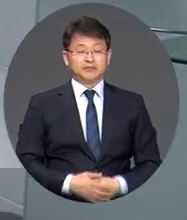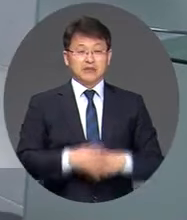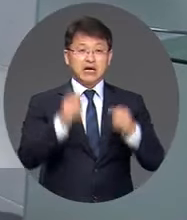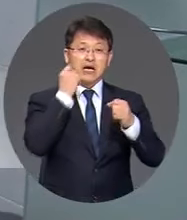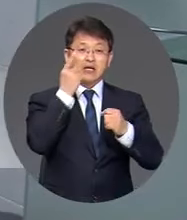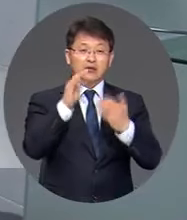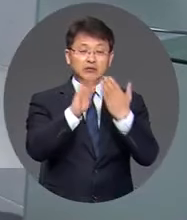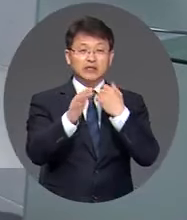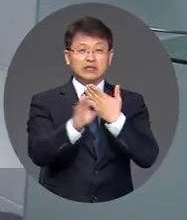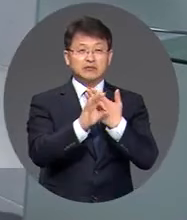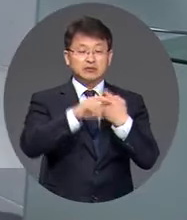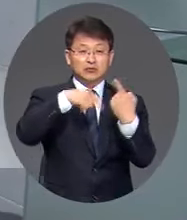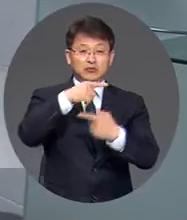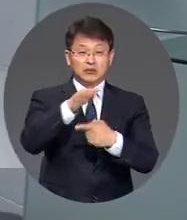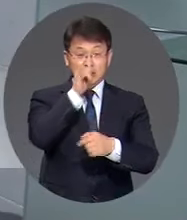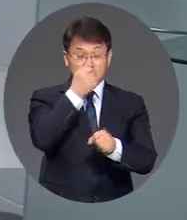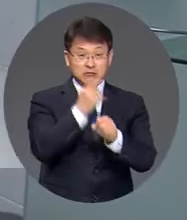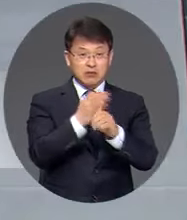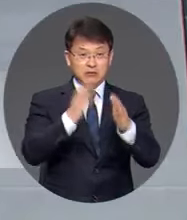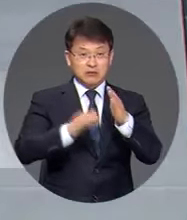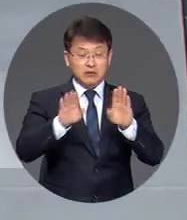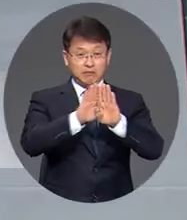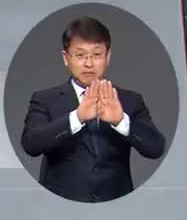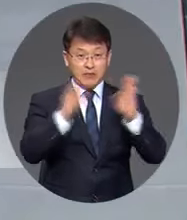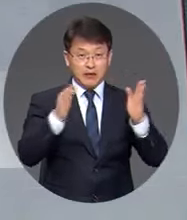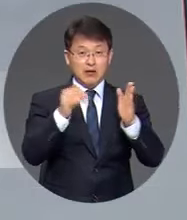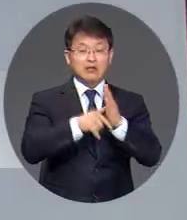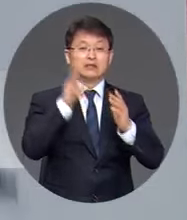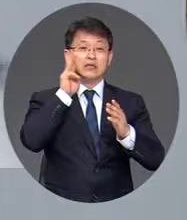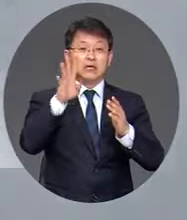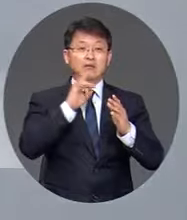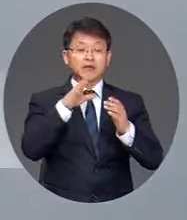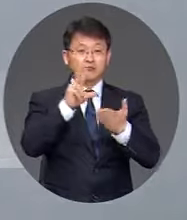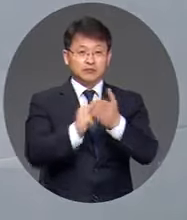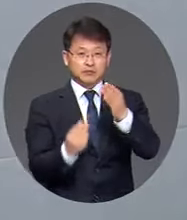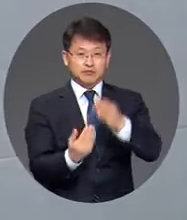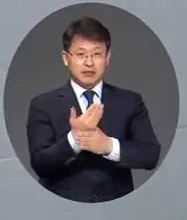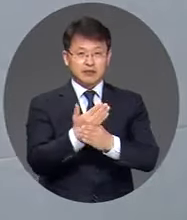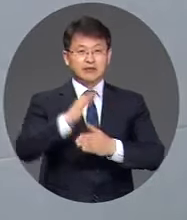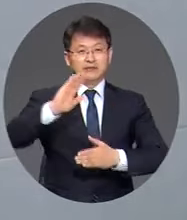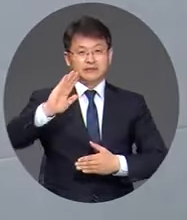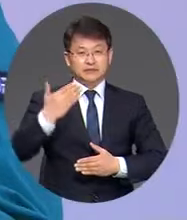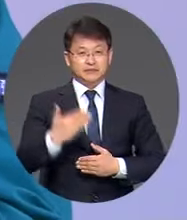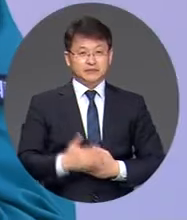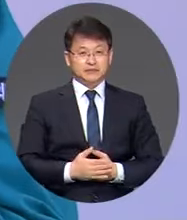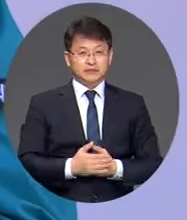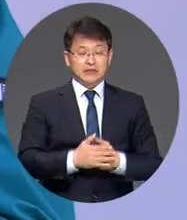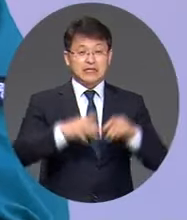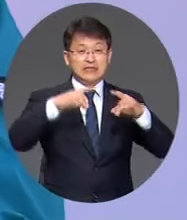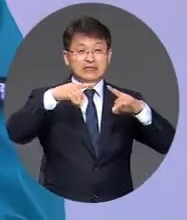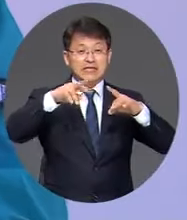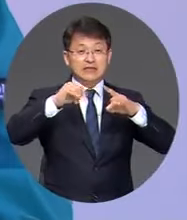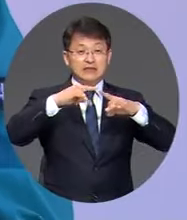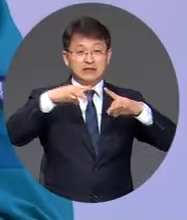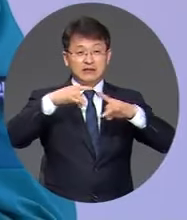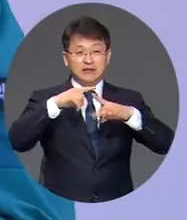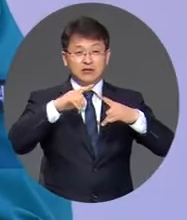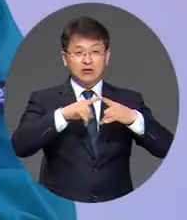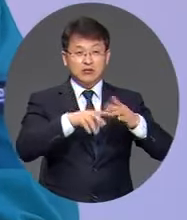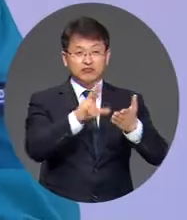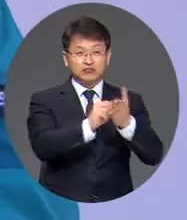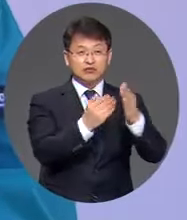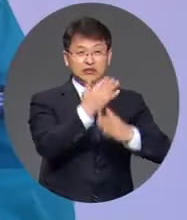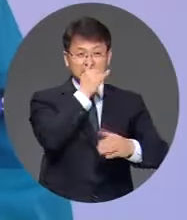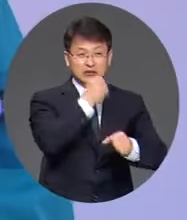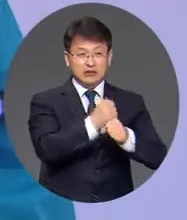한 달 넘게 임시 운영도 했지만 정식으로 개관한 지 나흘 만에 문제가 터진 겁니다. 센서 부분에 약간 그